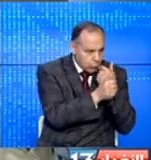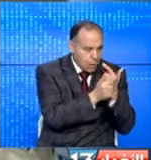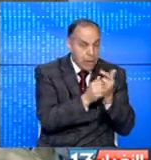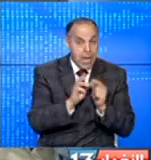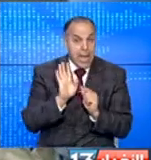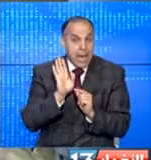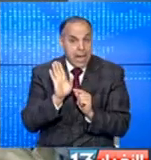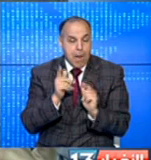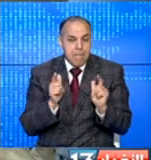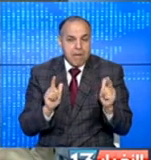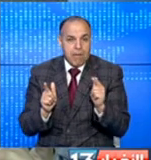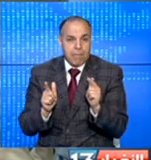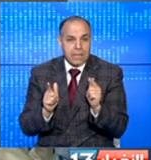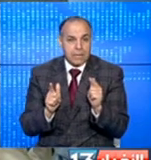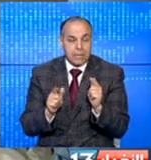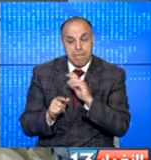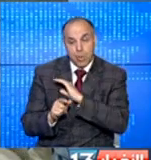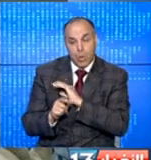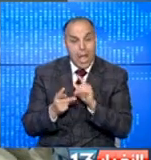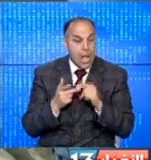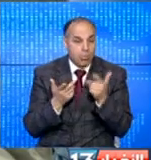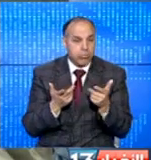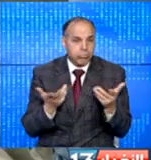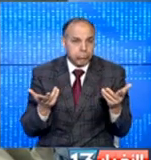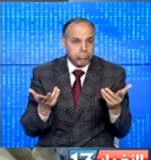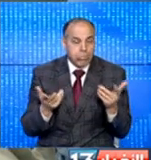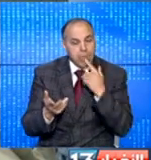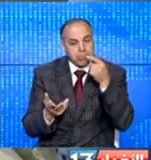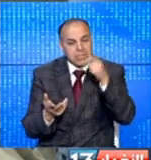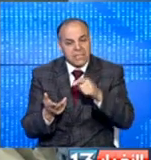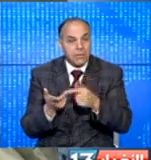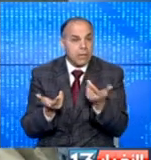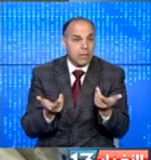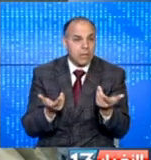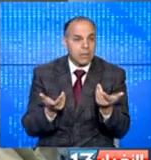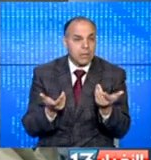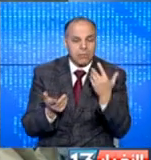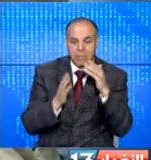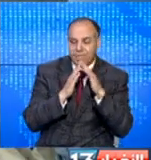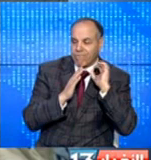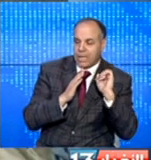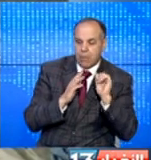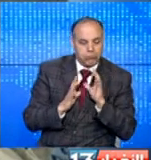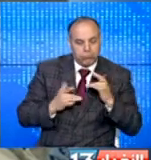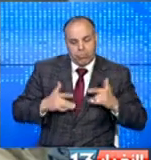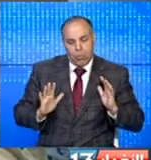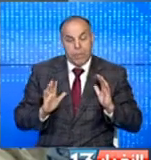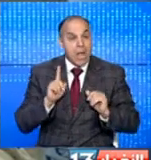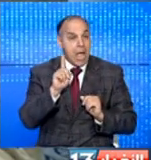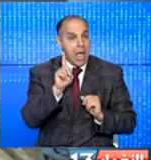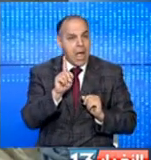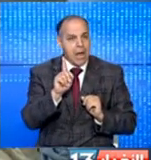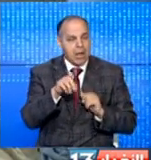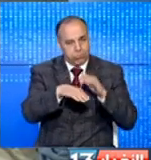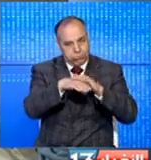ما فماش سلطة معناتها تفرض عليه كونه يلتزم بالشيء اللي احنا نقولوه. احنا